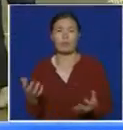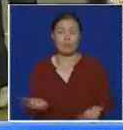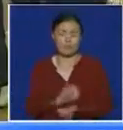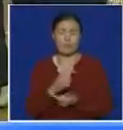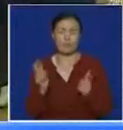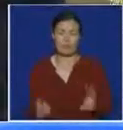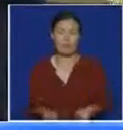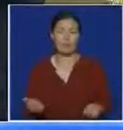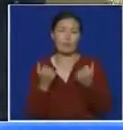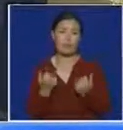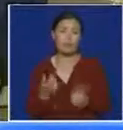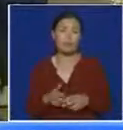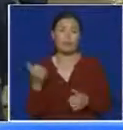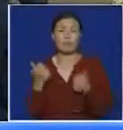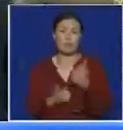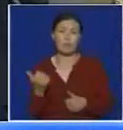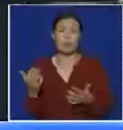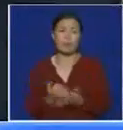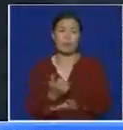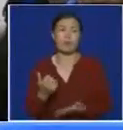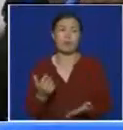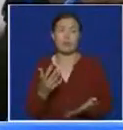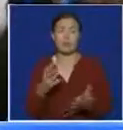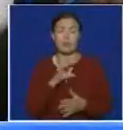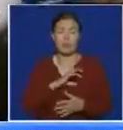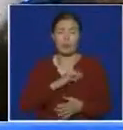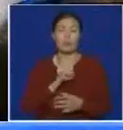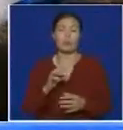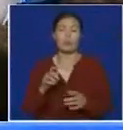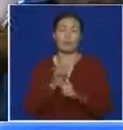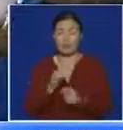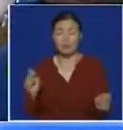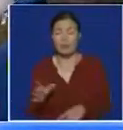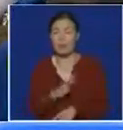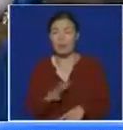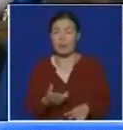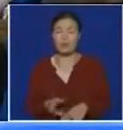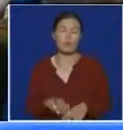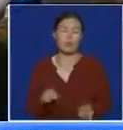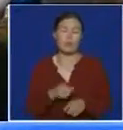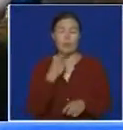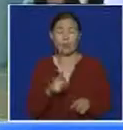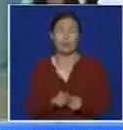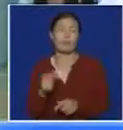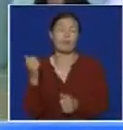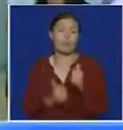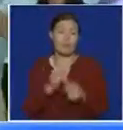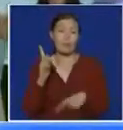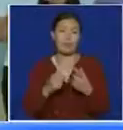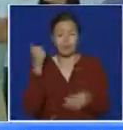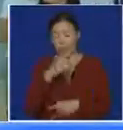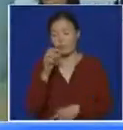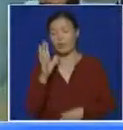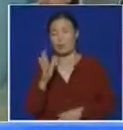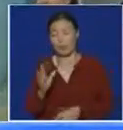дайынбыз. Осылайша сайыс жеңімпаздарына кубок пен медальдар тапсырылды. Ұйымдастырушылардың айтуынша, мұндай спартакиада келесі жылда